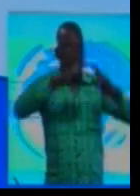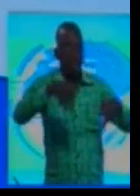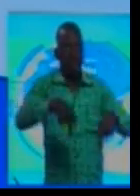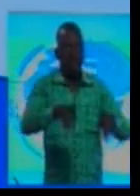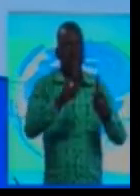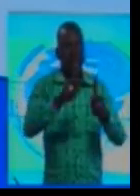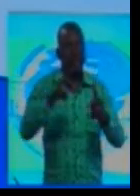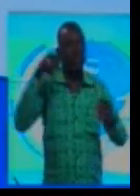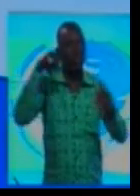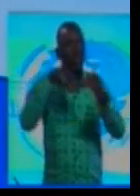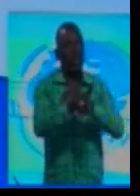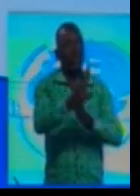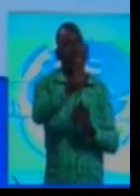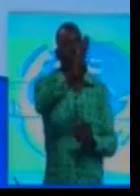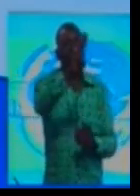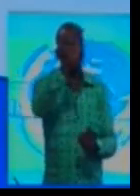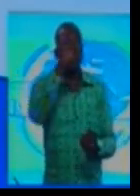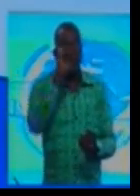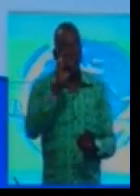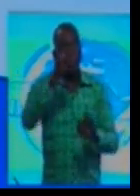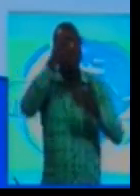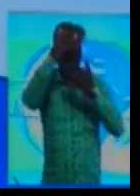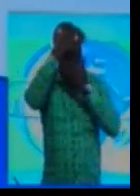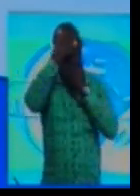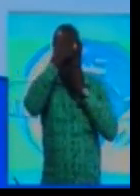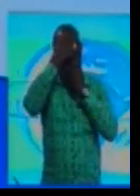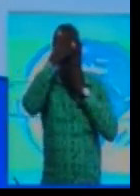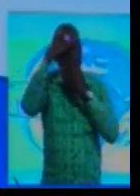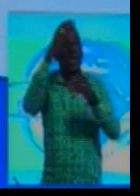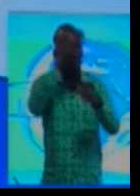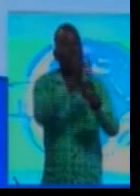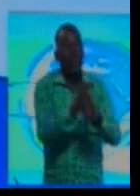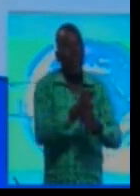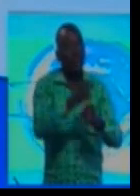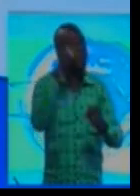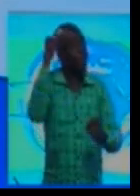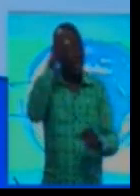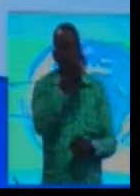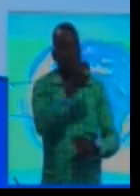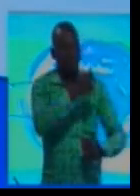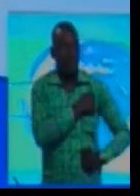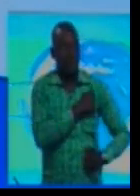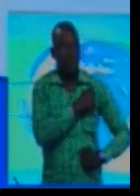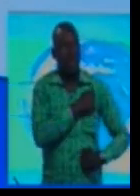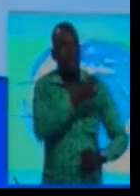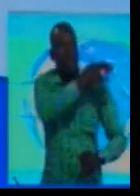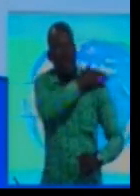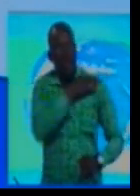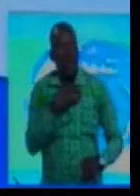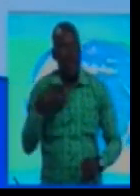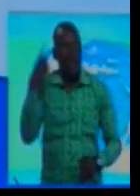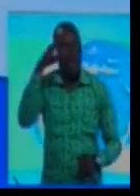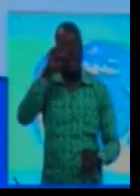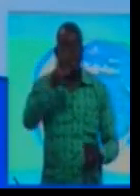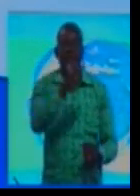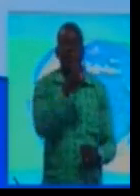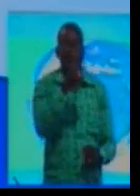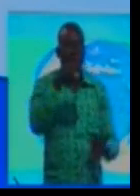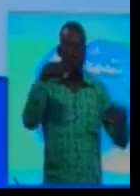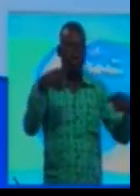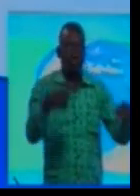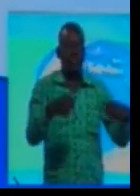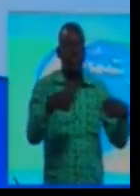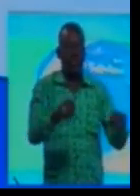neutraliser une soixantaine de terroristes, de récupérer de l'armement ainsi que des dizaines de